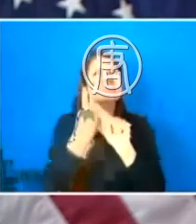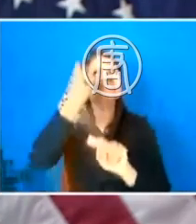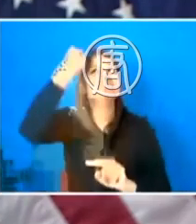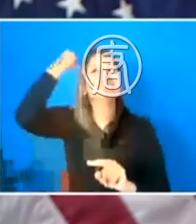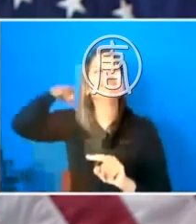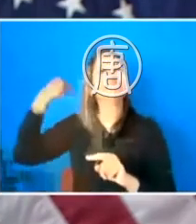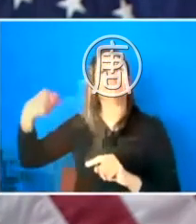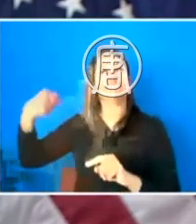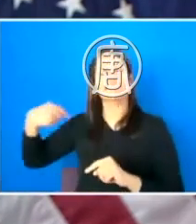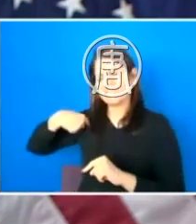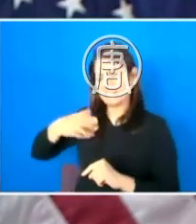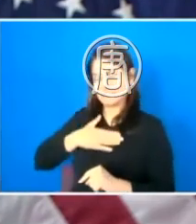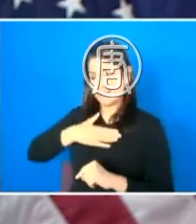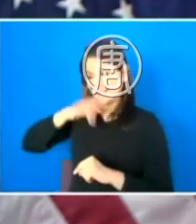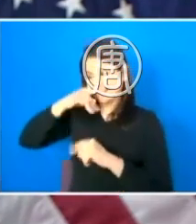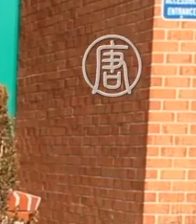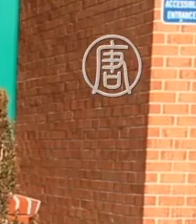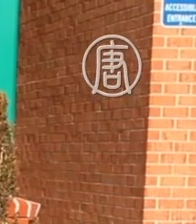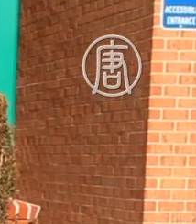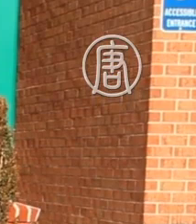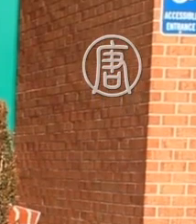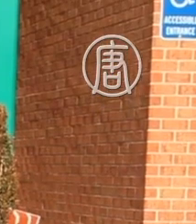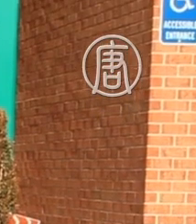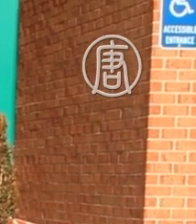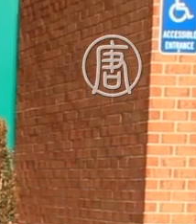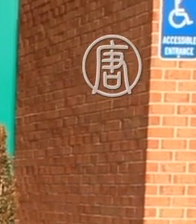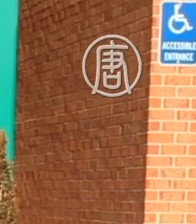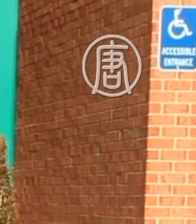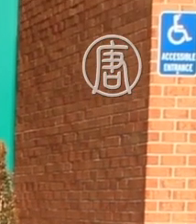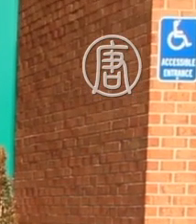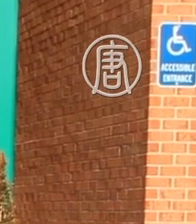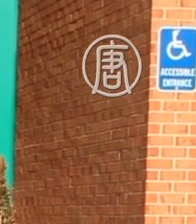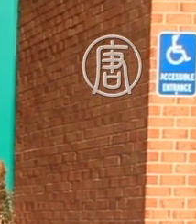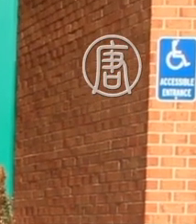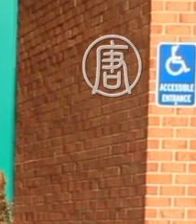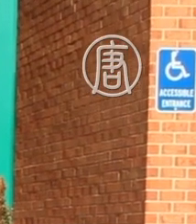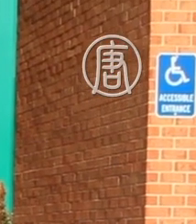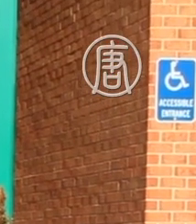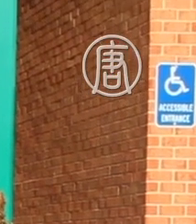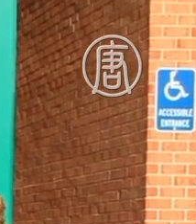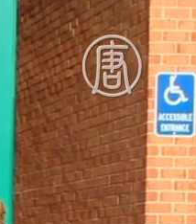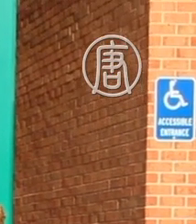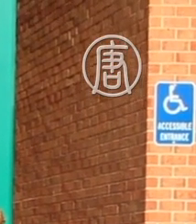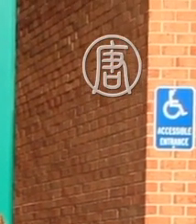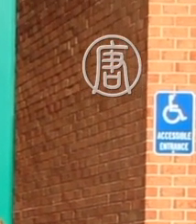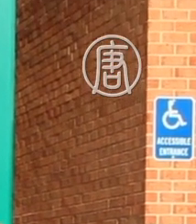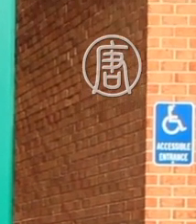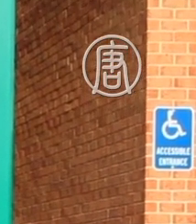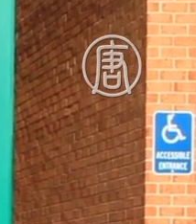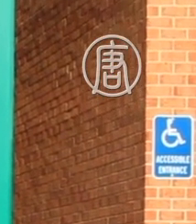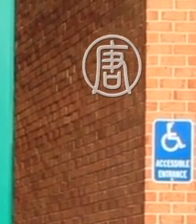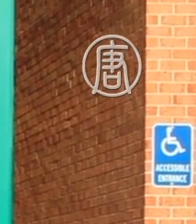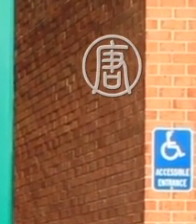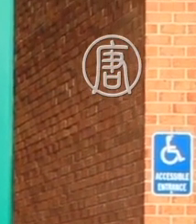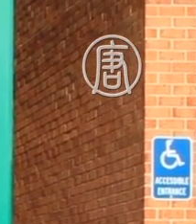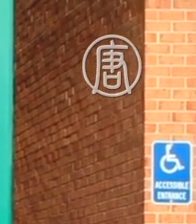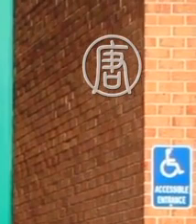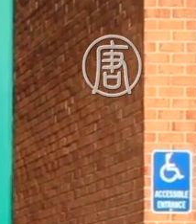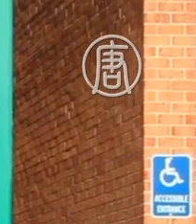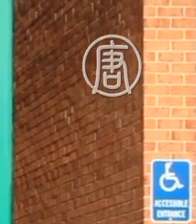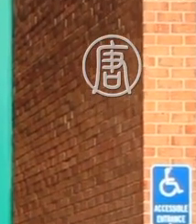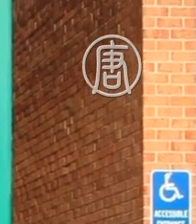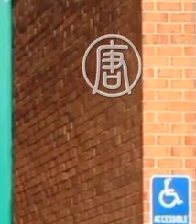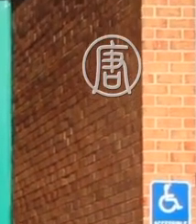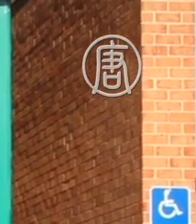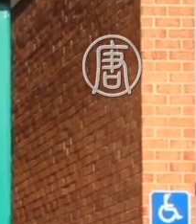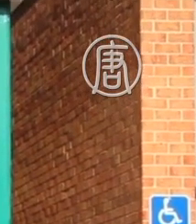课程帮助孩子们，并将重点落在8年级学生和即将毕业的高3学生。此外，他还将为高3学